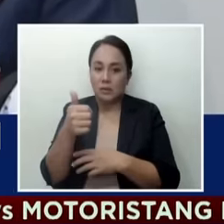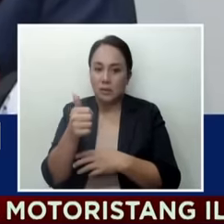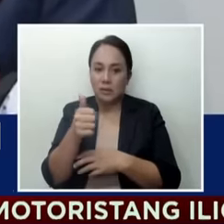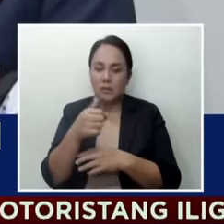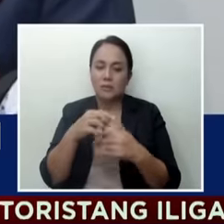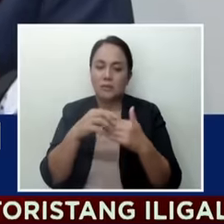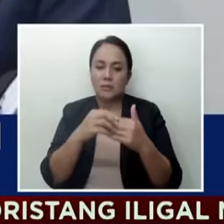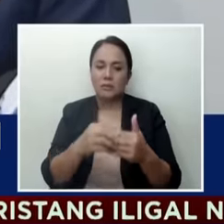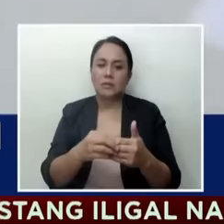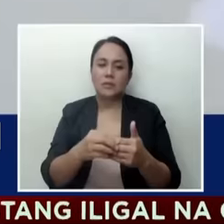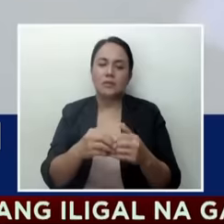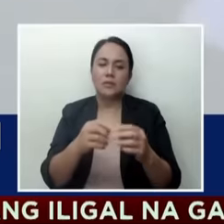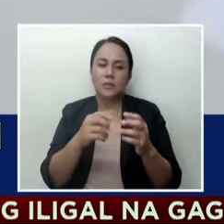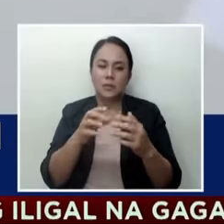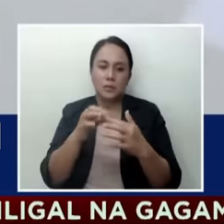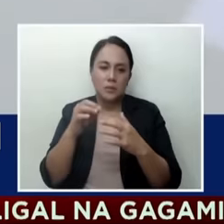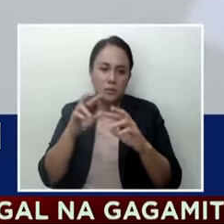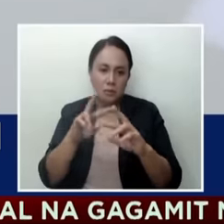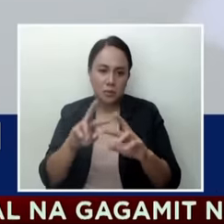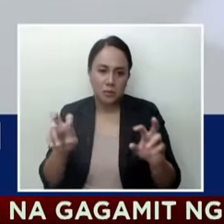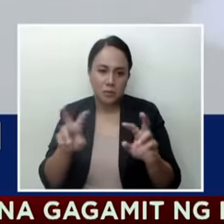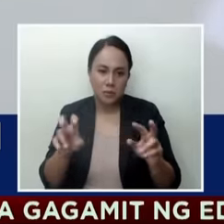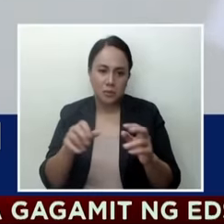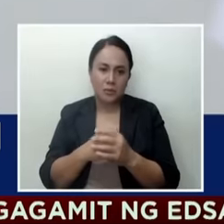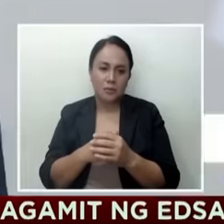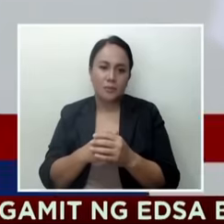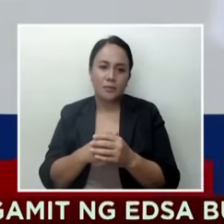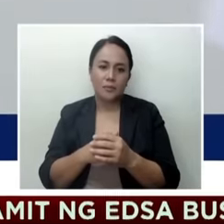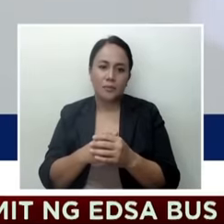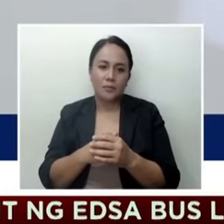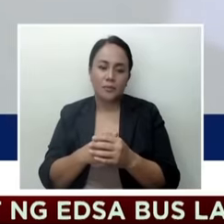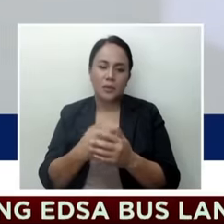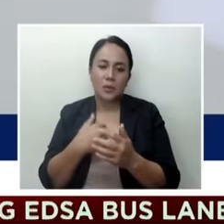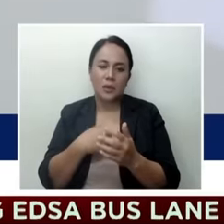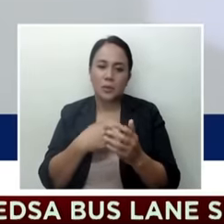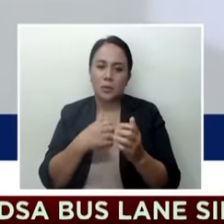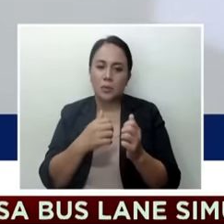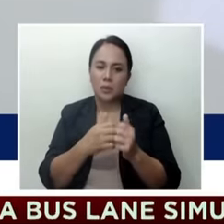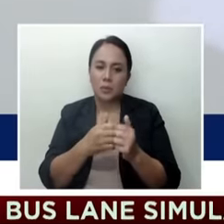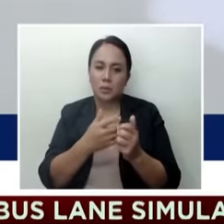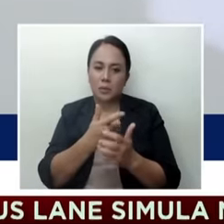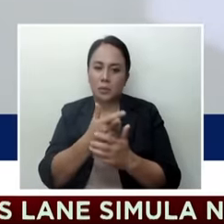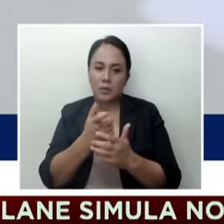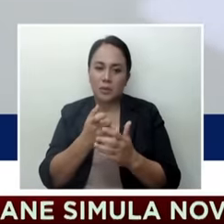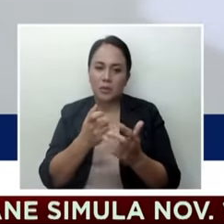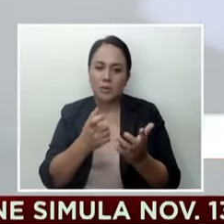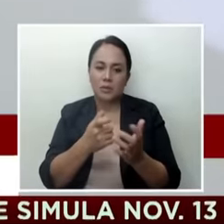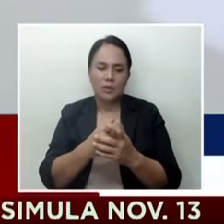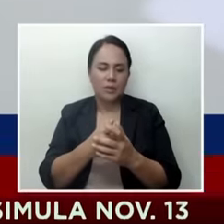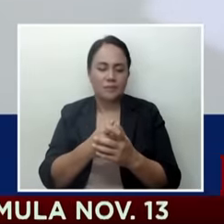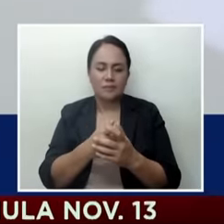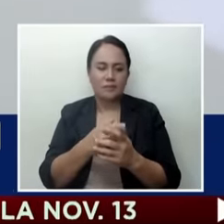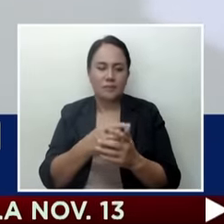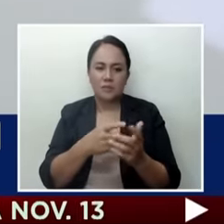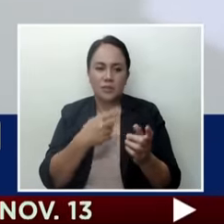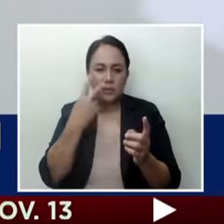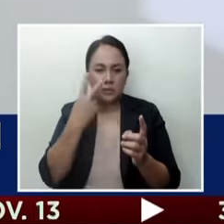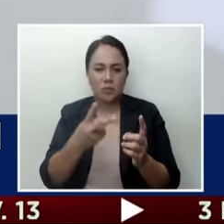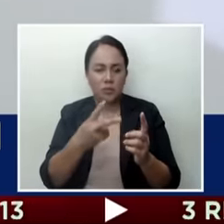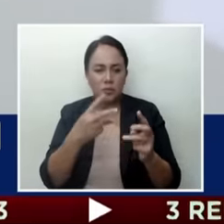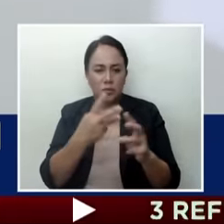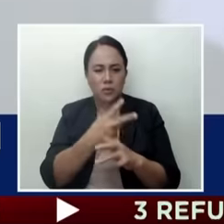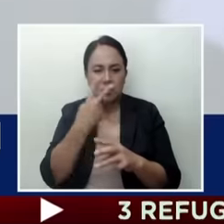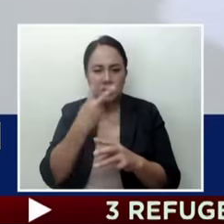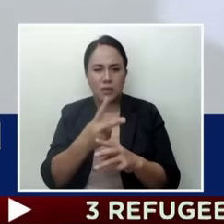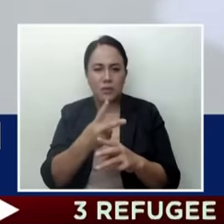Investigation Task Group Humalon. I was shocked. The way it was done is very blatant and talagang you can see